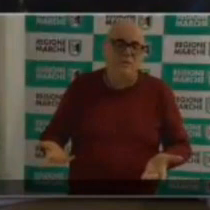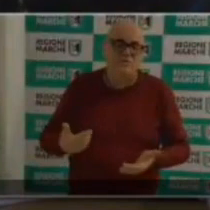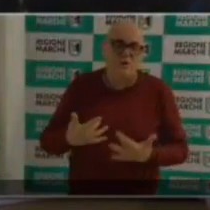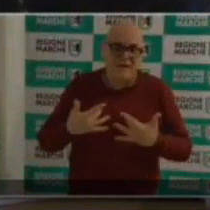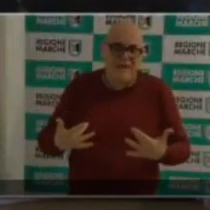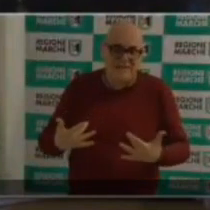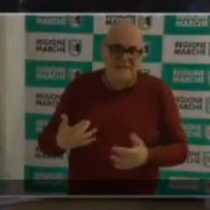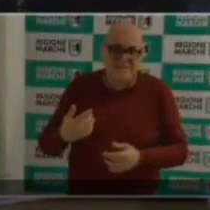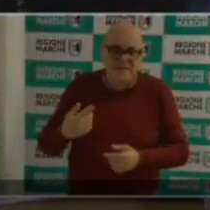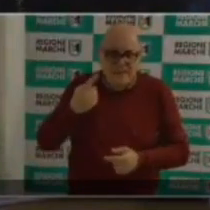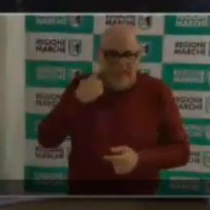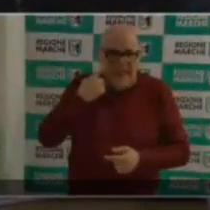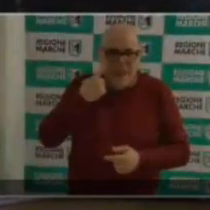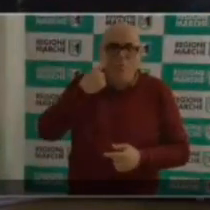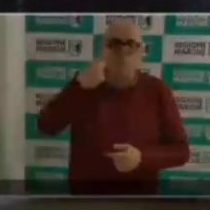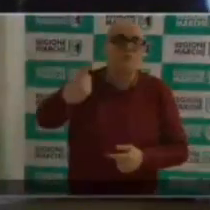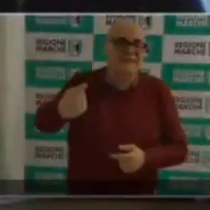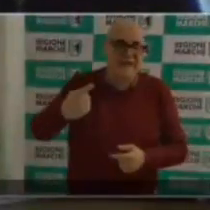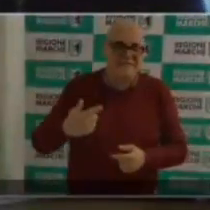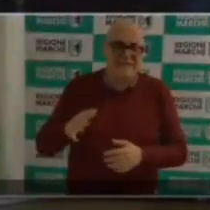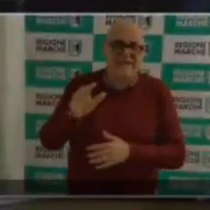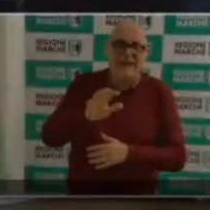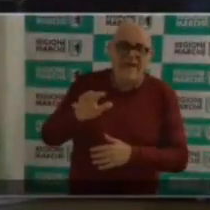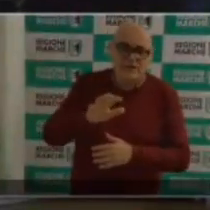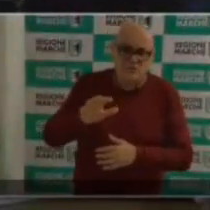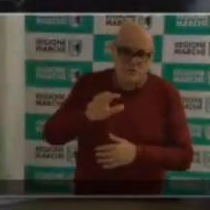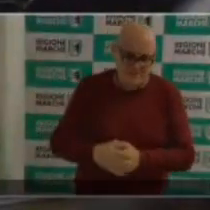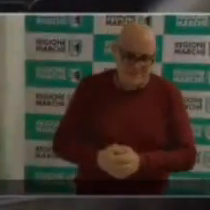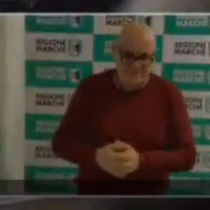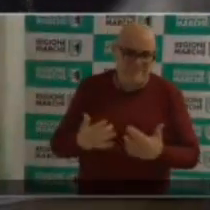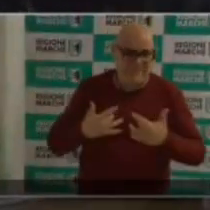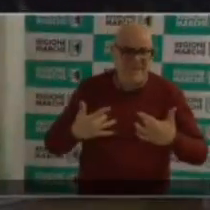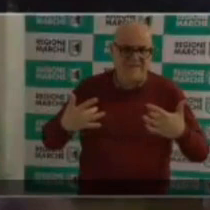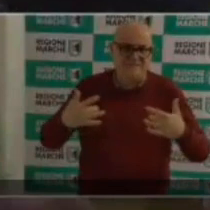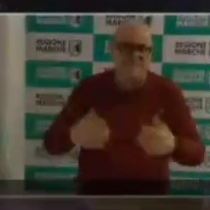centro servizio del volontariato e a tutta l'ambito del terzo settore. Grazie.